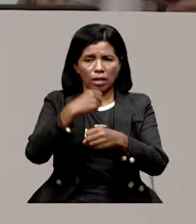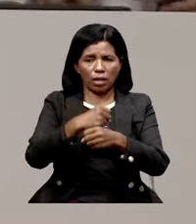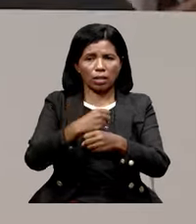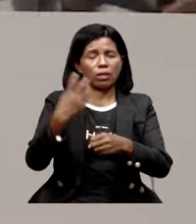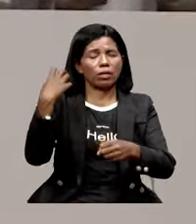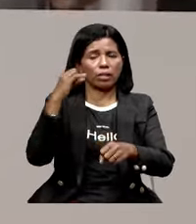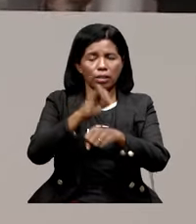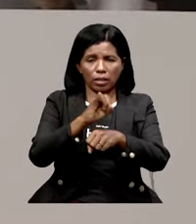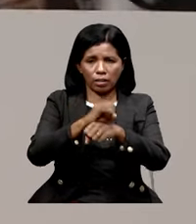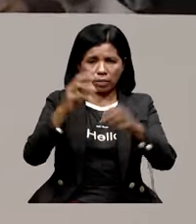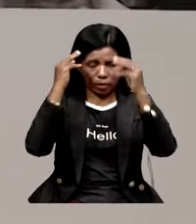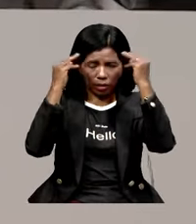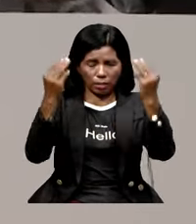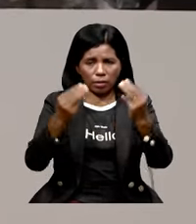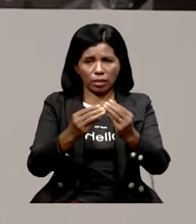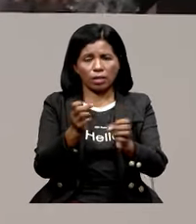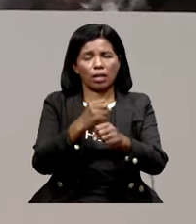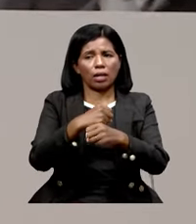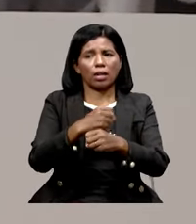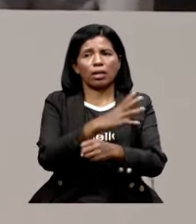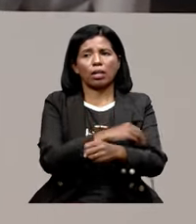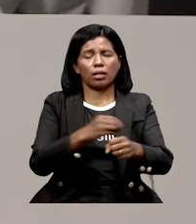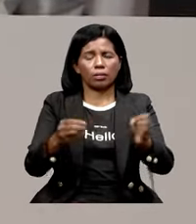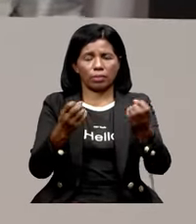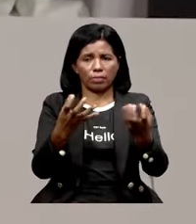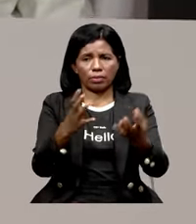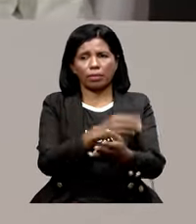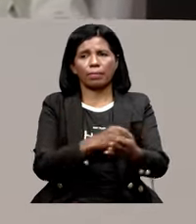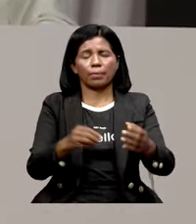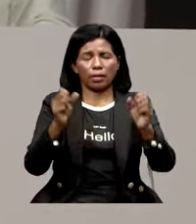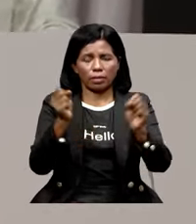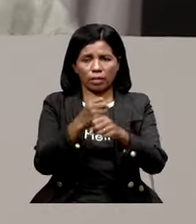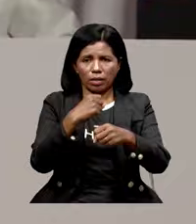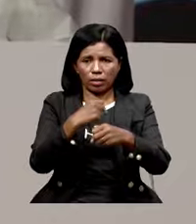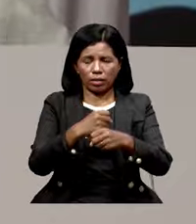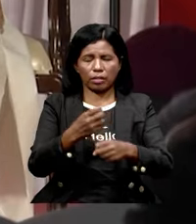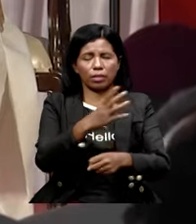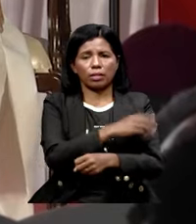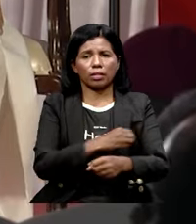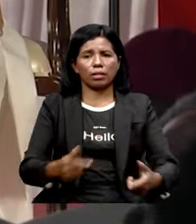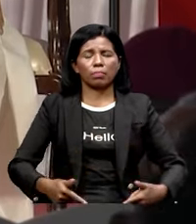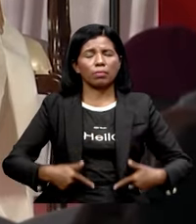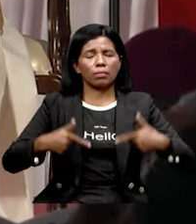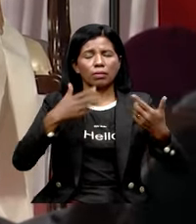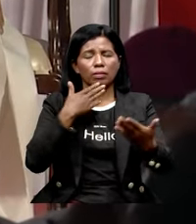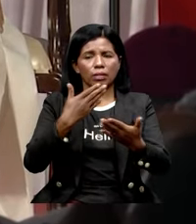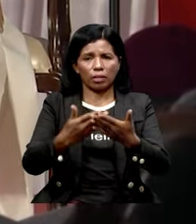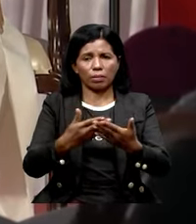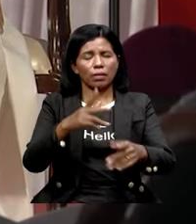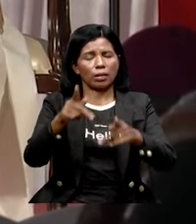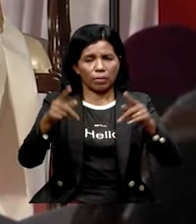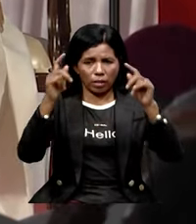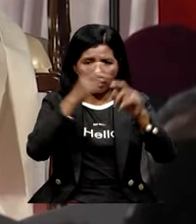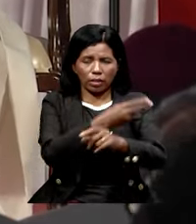besar dan telah banyak melakukan terobosan untuk menciptakan Harmoni kehidupan bangsa Indonesia dan